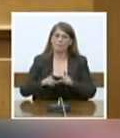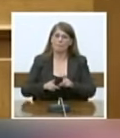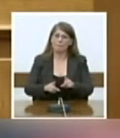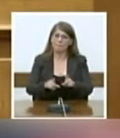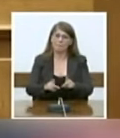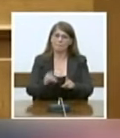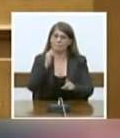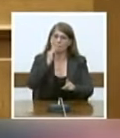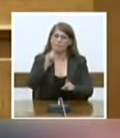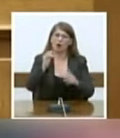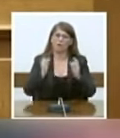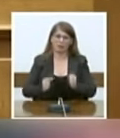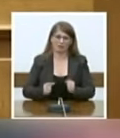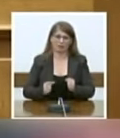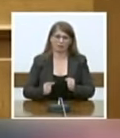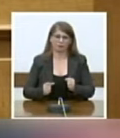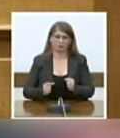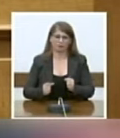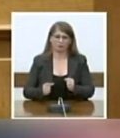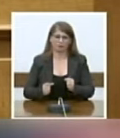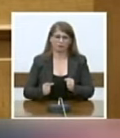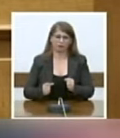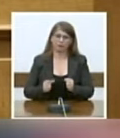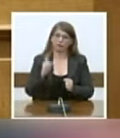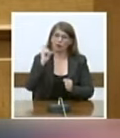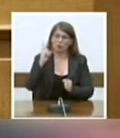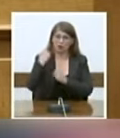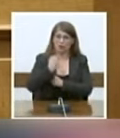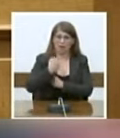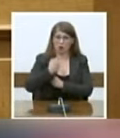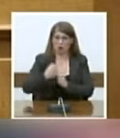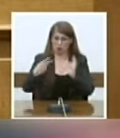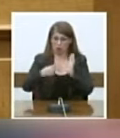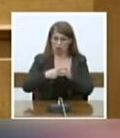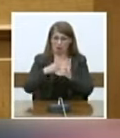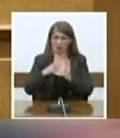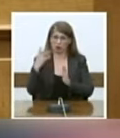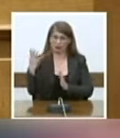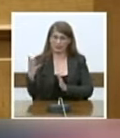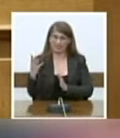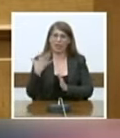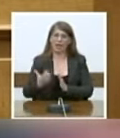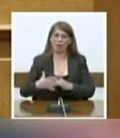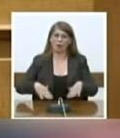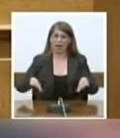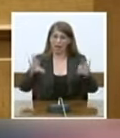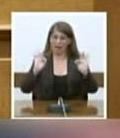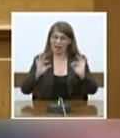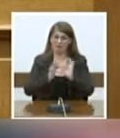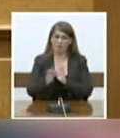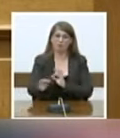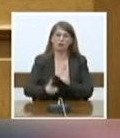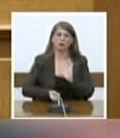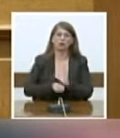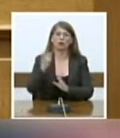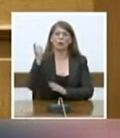μειωμένη κατά 30%, ενώ για όλους θα υπάρχει αύξηση συν 3% από 1η-1η του 2024. Επέκταση